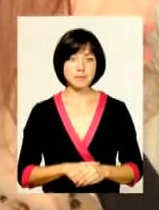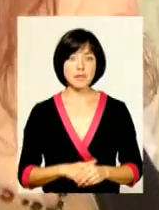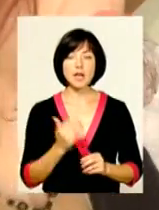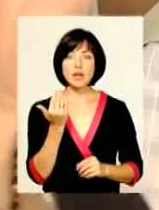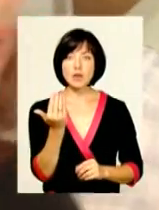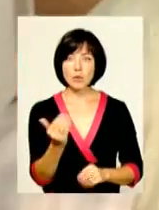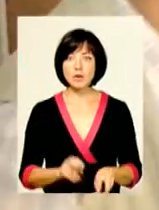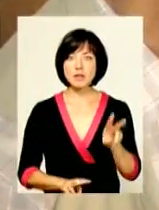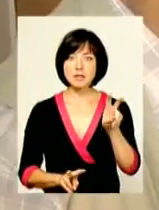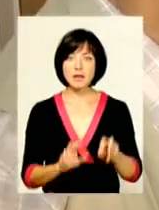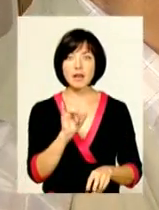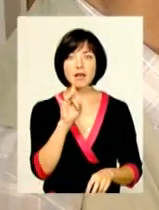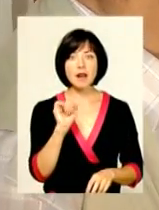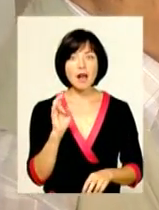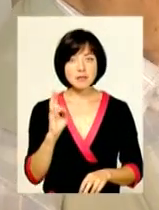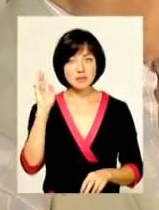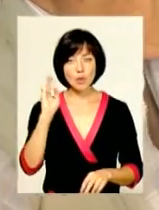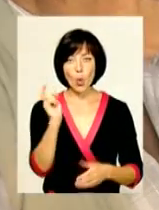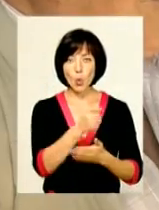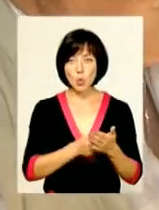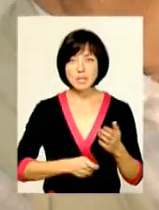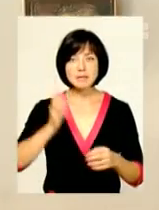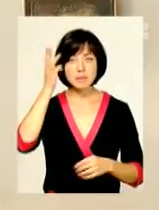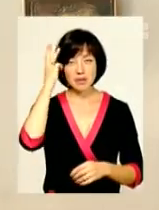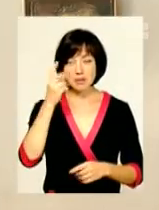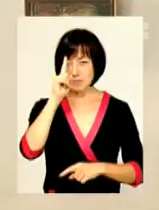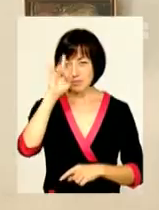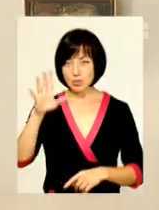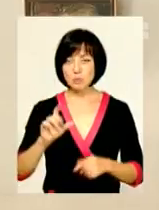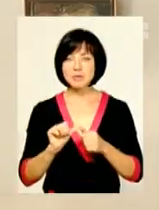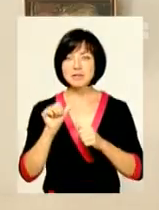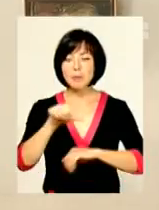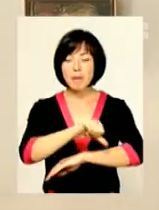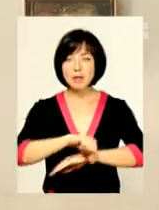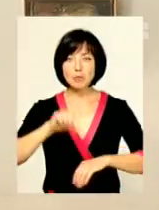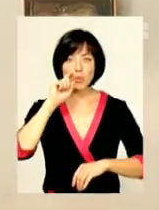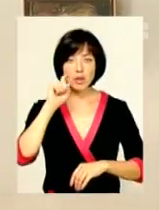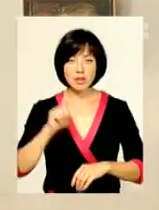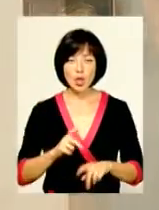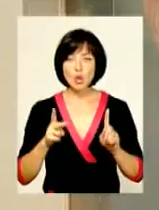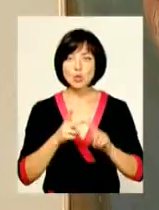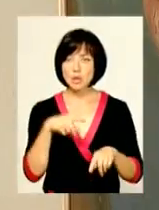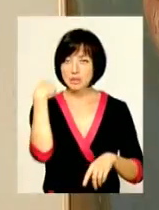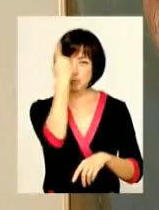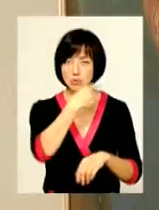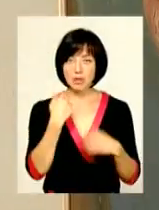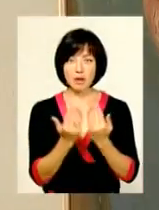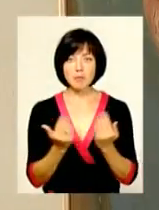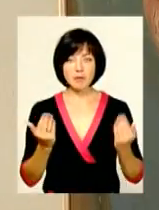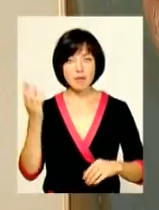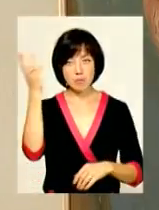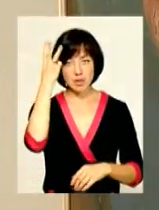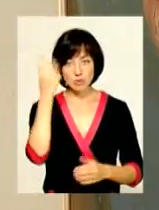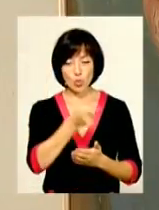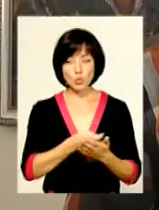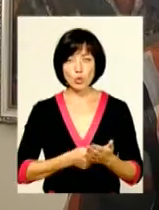Його називають іранським художником з Хмельницького. Відомий за межами України Сергій Гульшані вже вдруге з персональною виставкою у Хмельницькому обласному